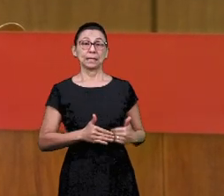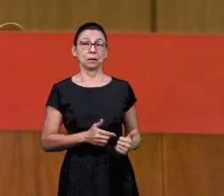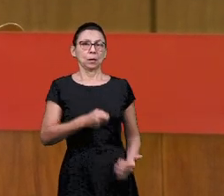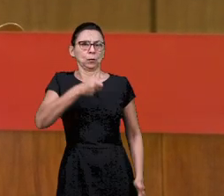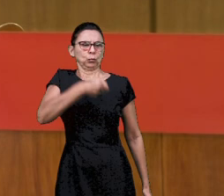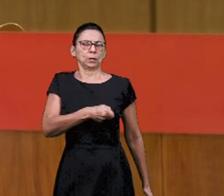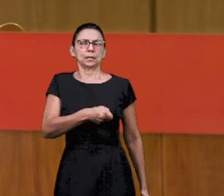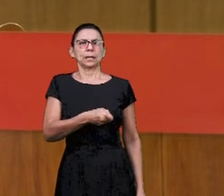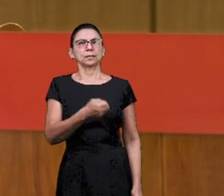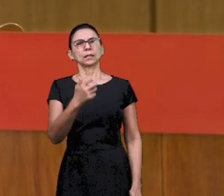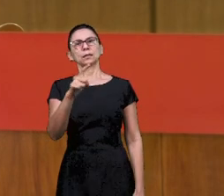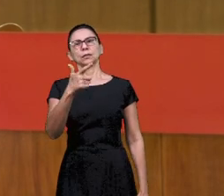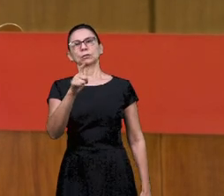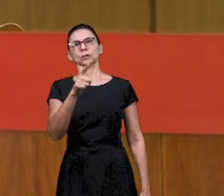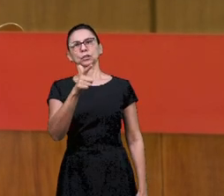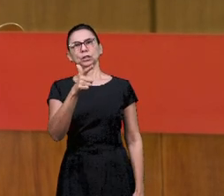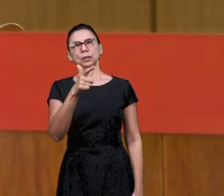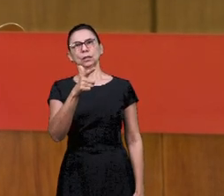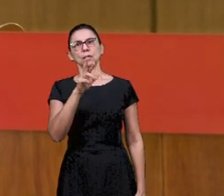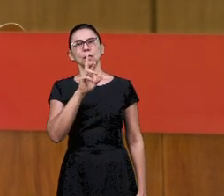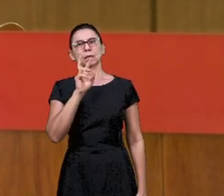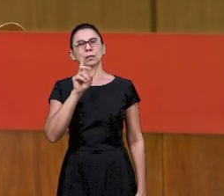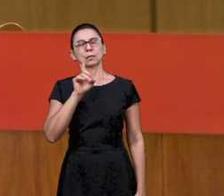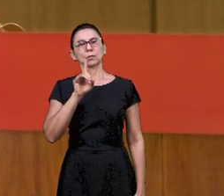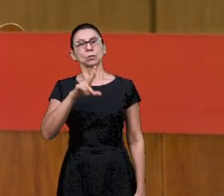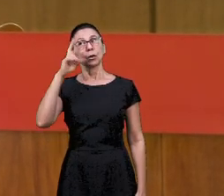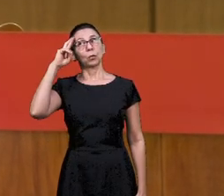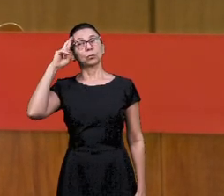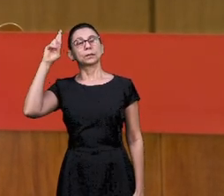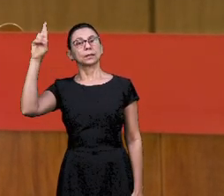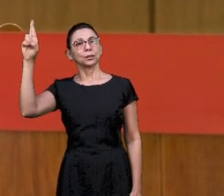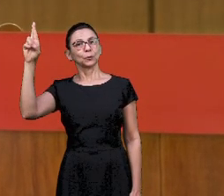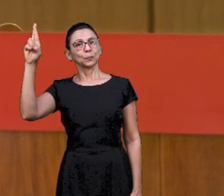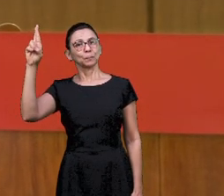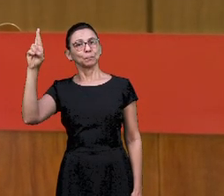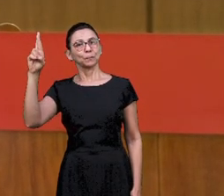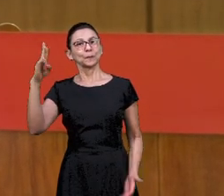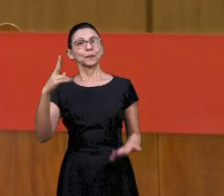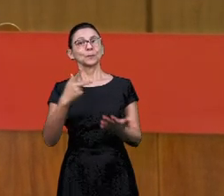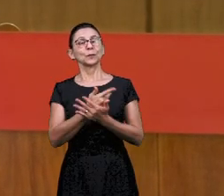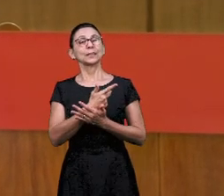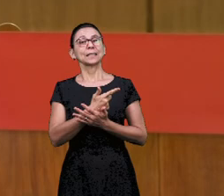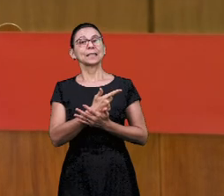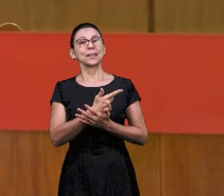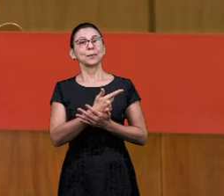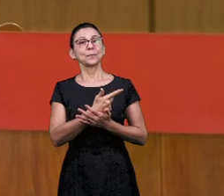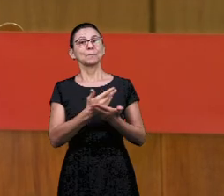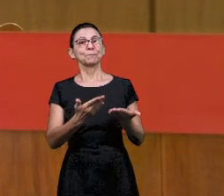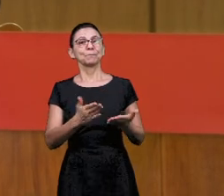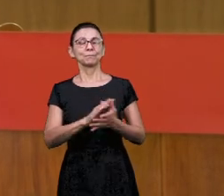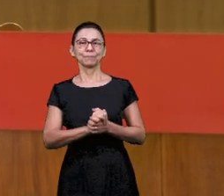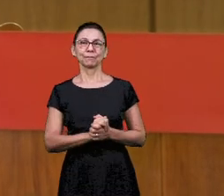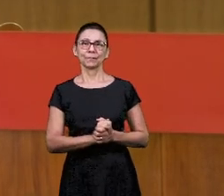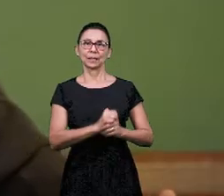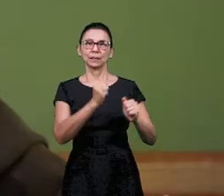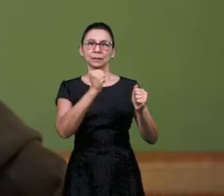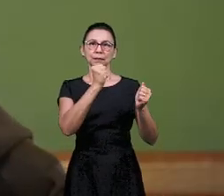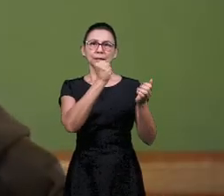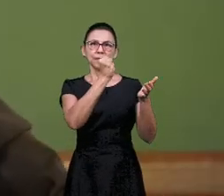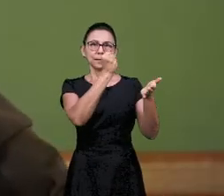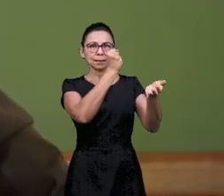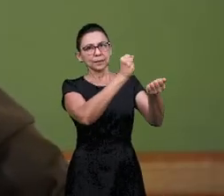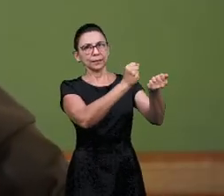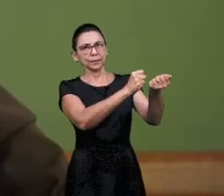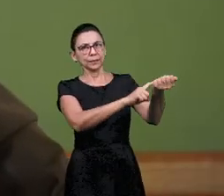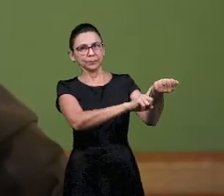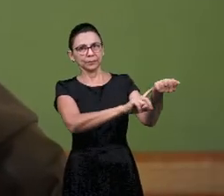pas l'autorité pour cela. Donc, il est entré exactement dans le sang. Donc, la chute de l'homme, c'est quand il entre